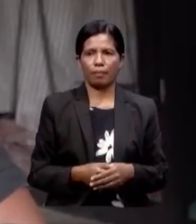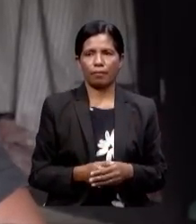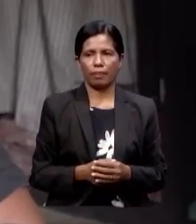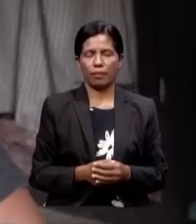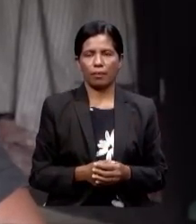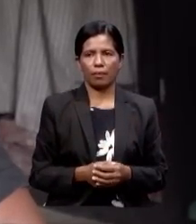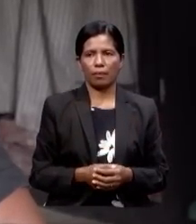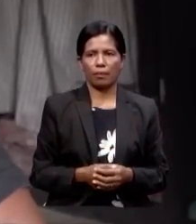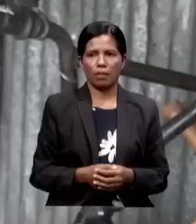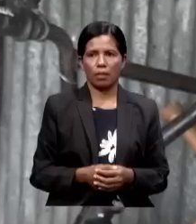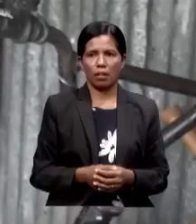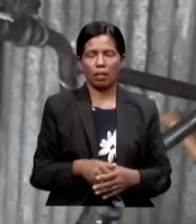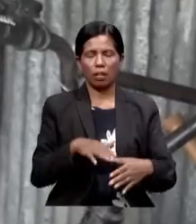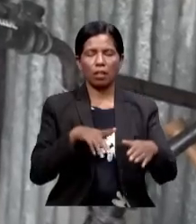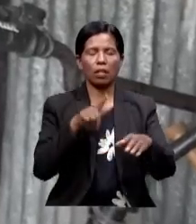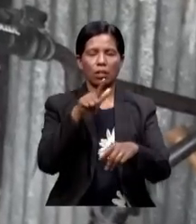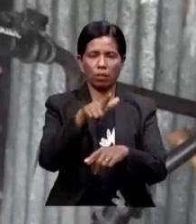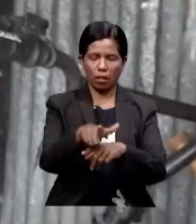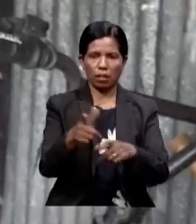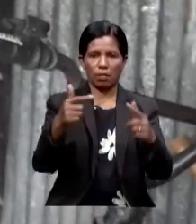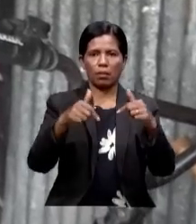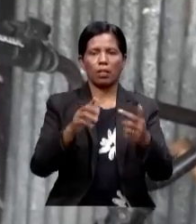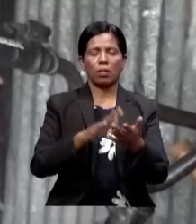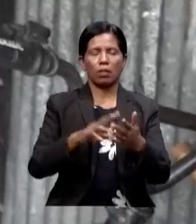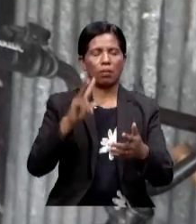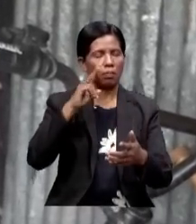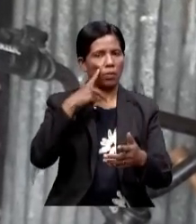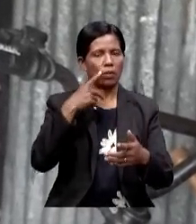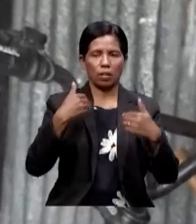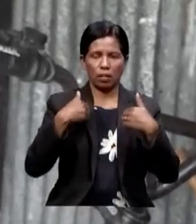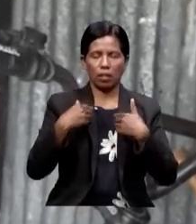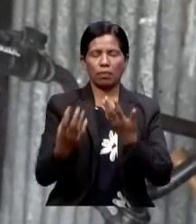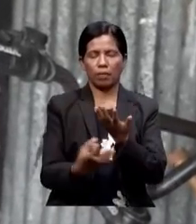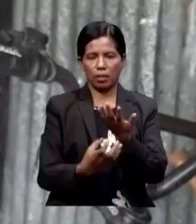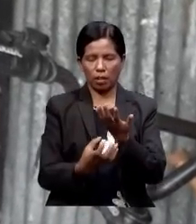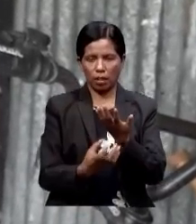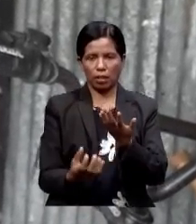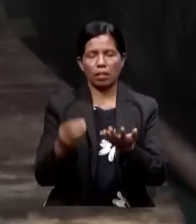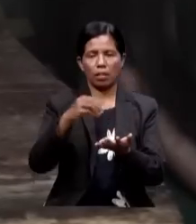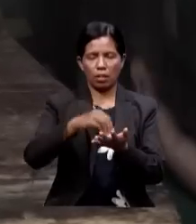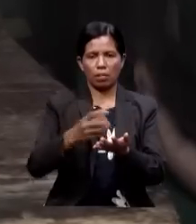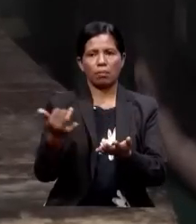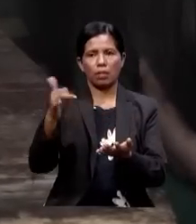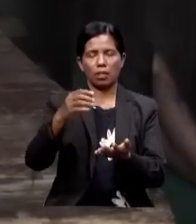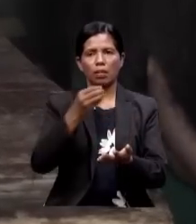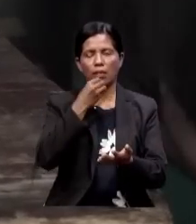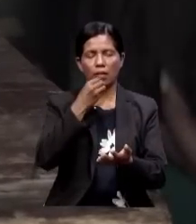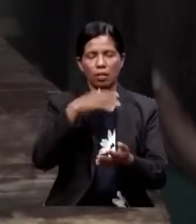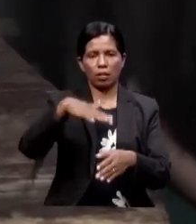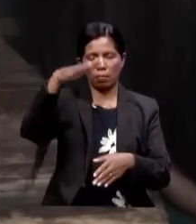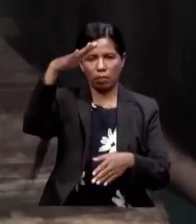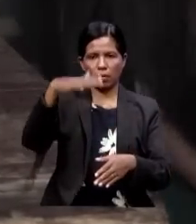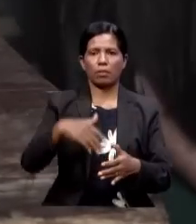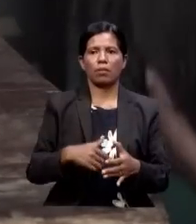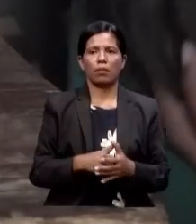narhanit sa lokrai sa sai sekolah mai maka sa modoan ia halwa tau hela basira ni ida buat kada biasa ida buat maka